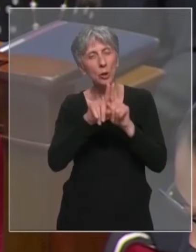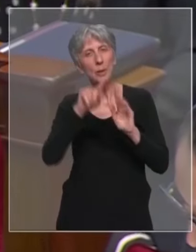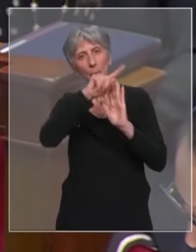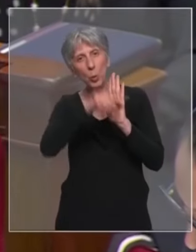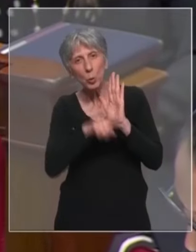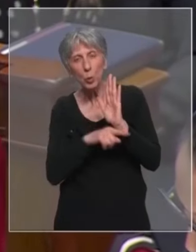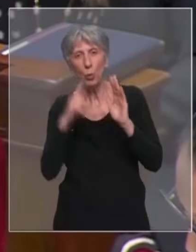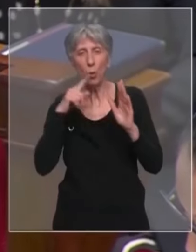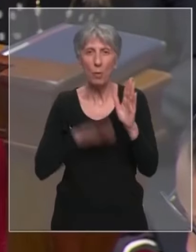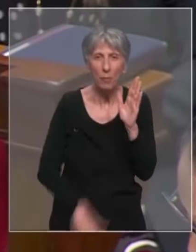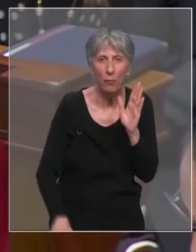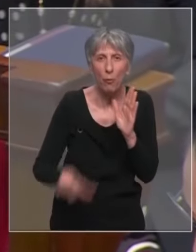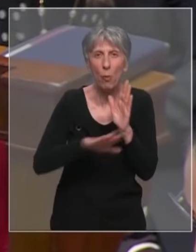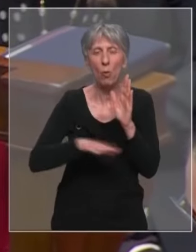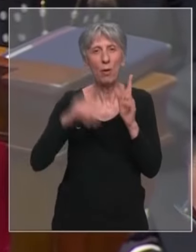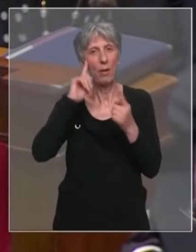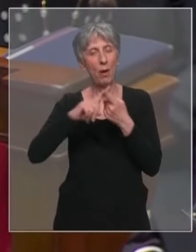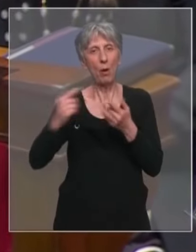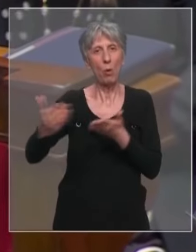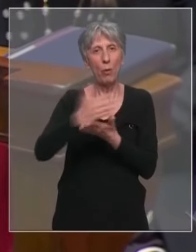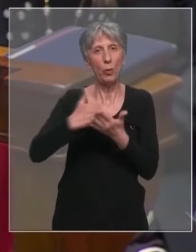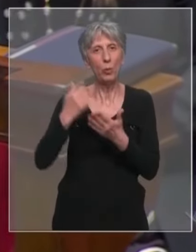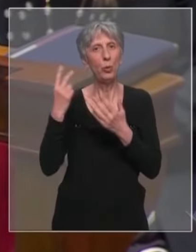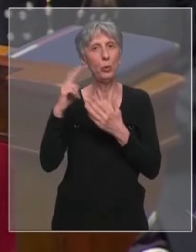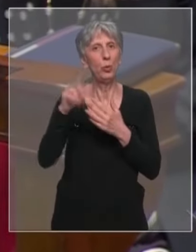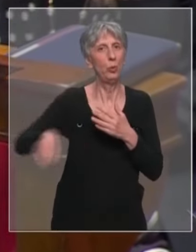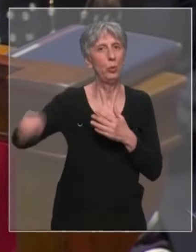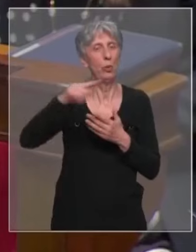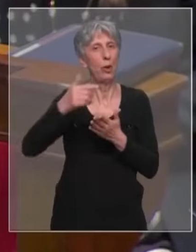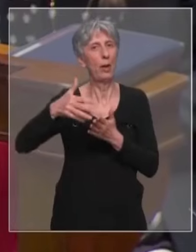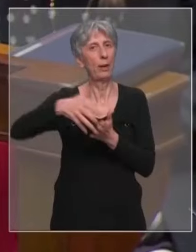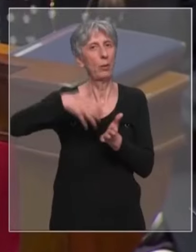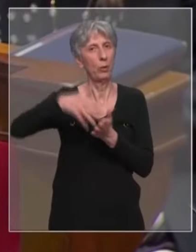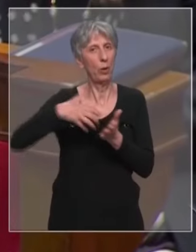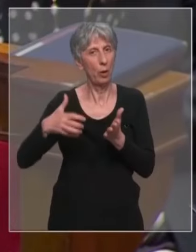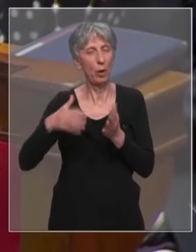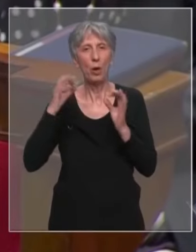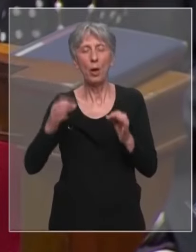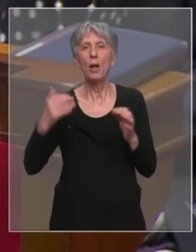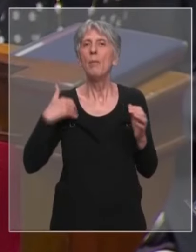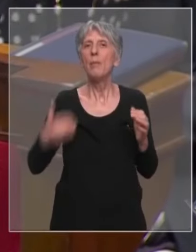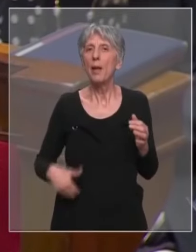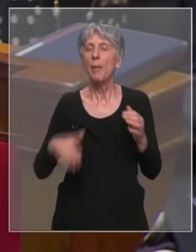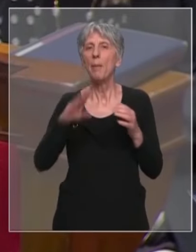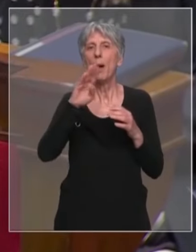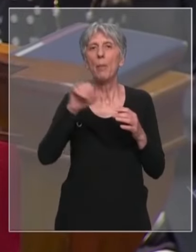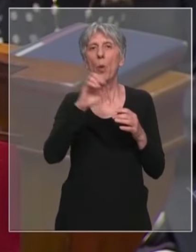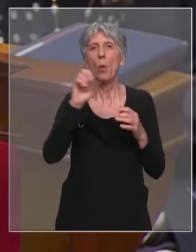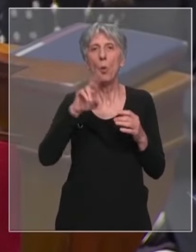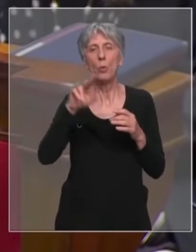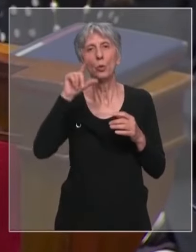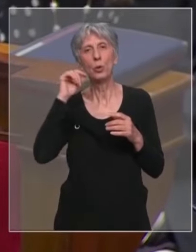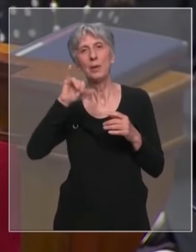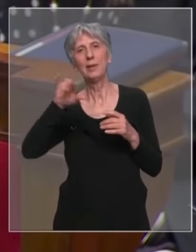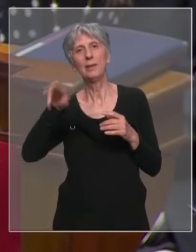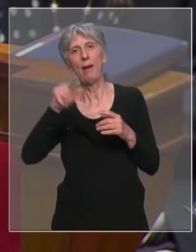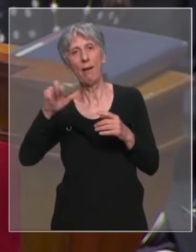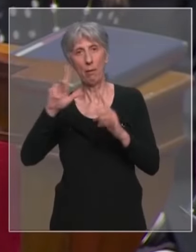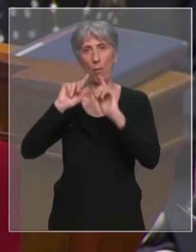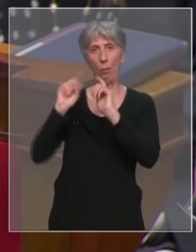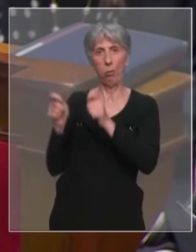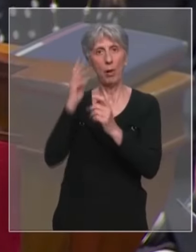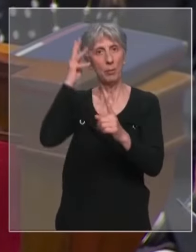des mesures de fond sur le revenu des agriculteurs. On l'a dit, Madame Babot et Monsieur Izard sont chargés d'une mission